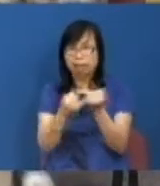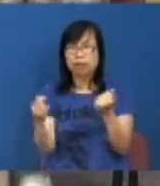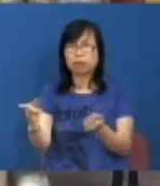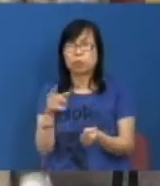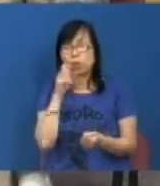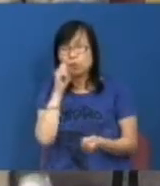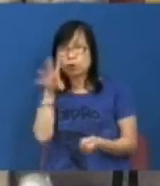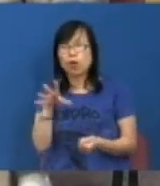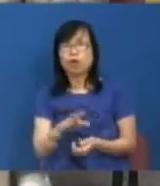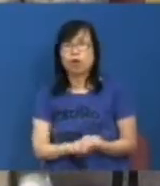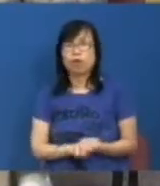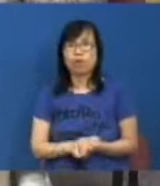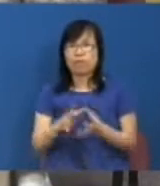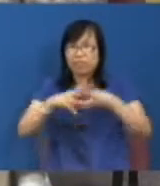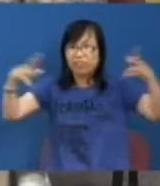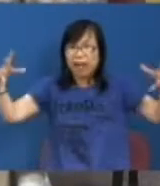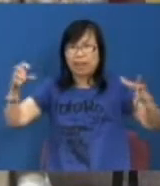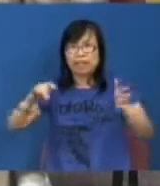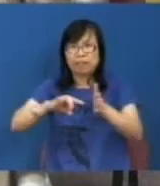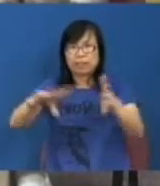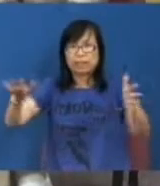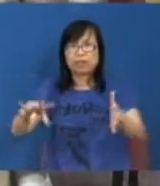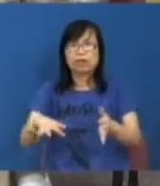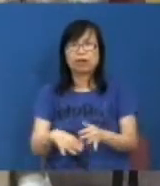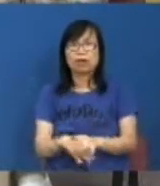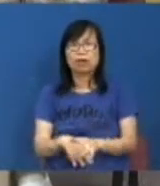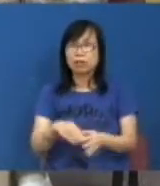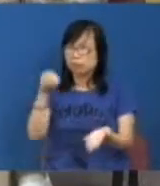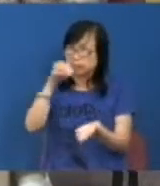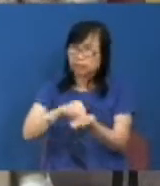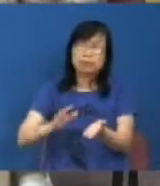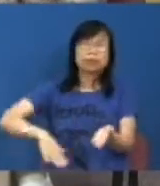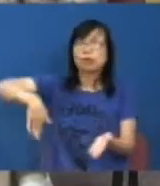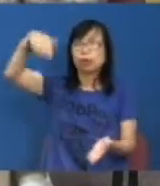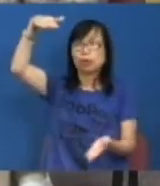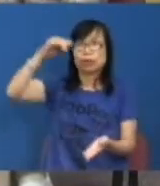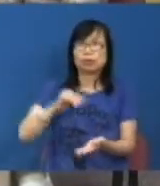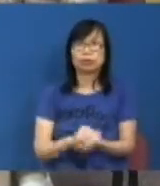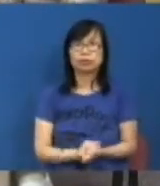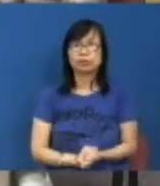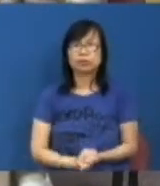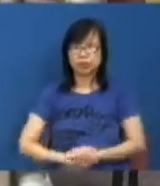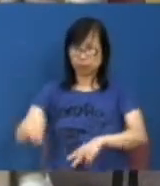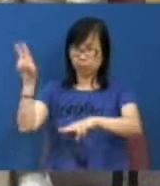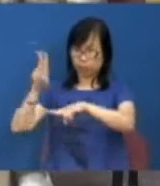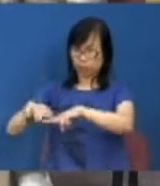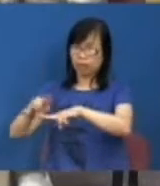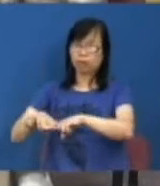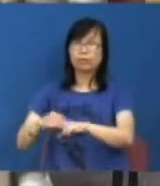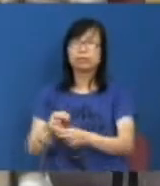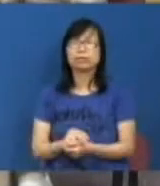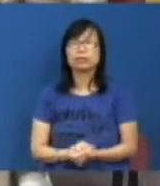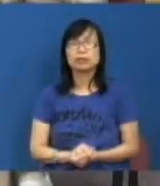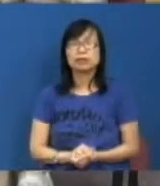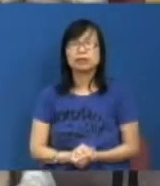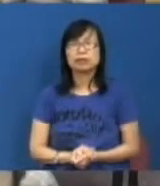講嗰句。大的發電廠發電出嚟的效率必然會高啲嘅，即係俾啲點解可能內地有可能